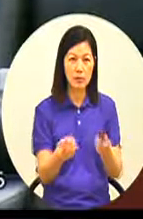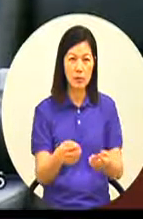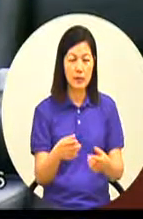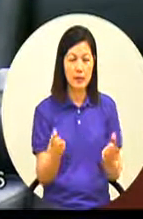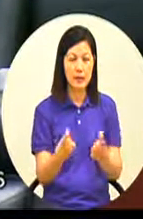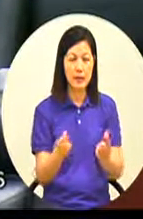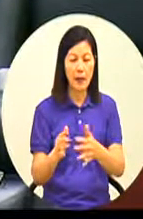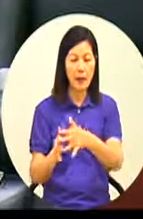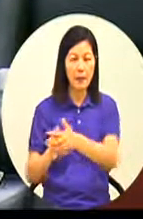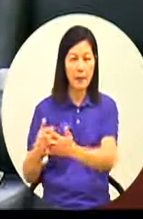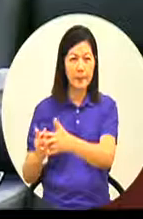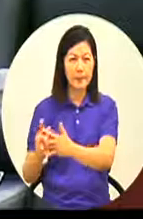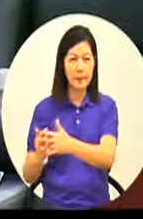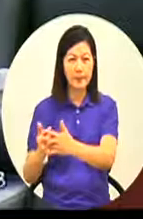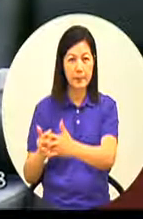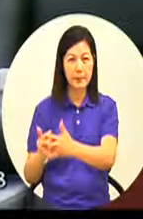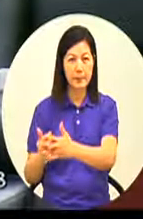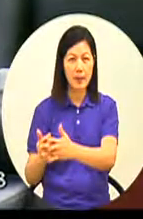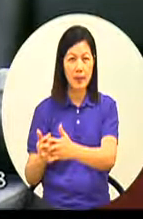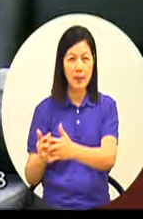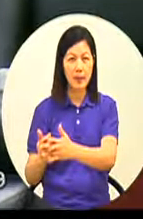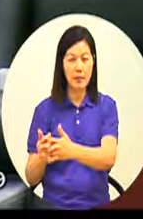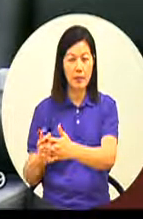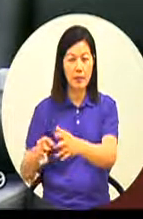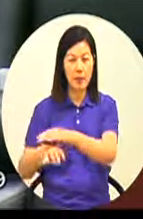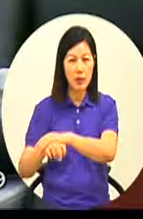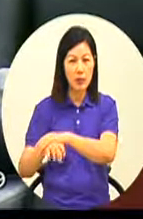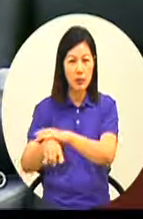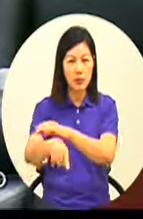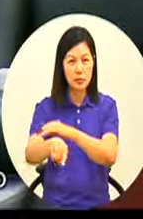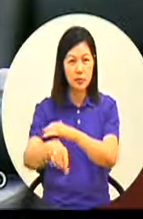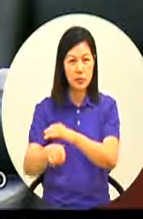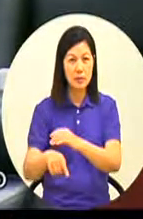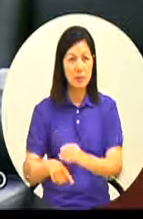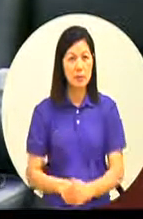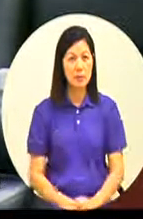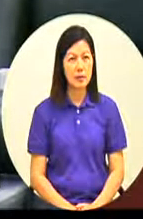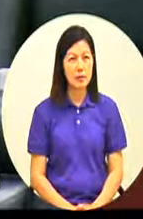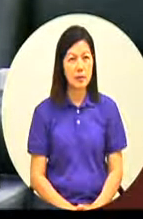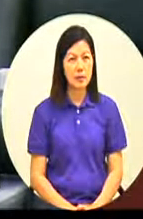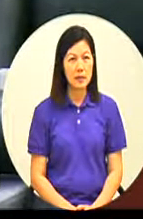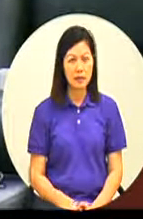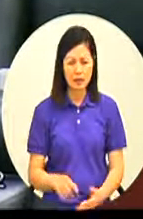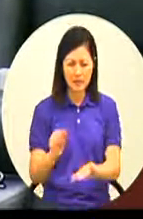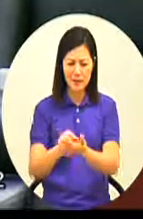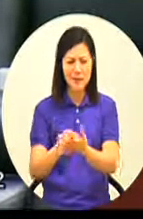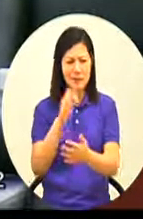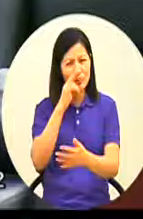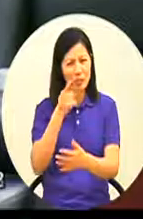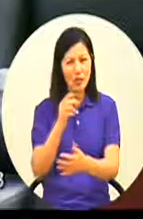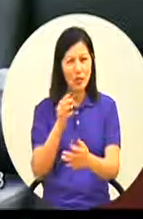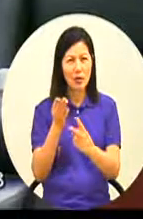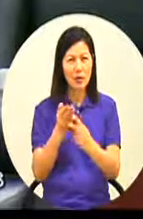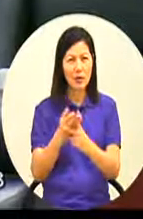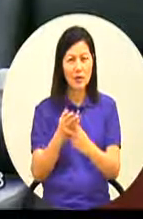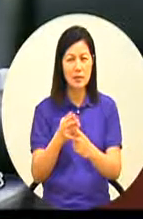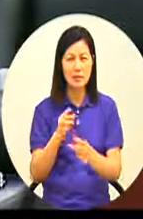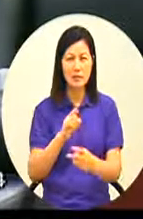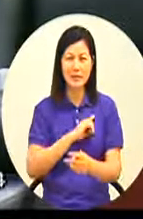的金居县哦，像好像你不晓得你里面是写错还是我们高雄独创